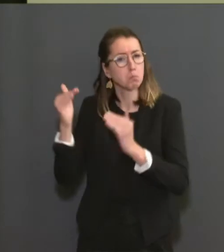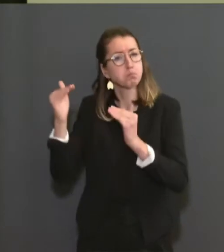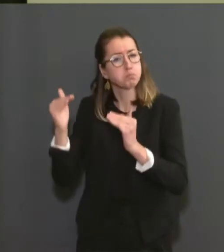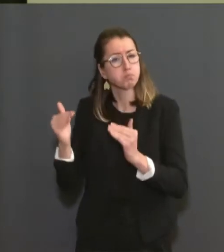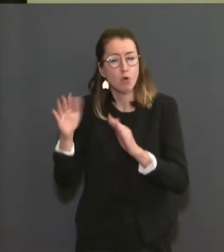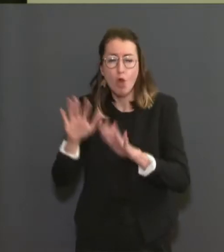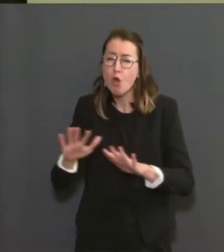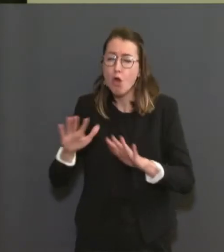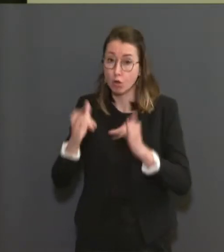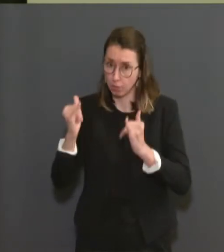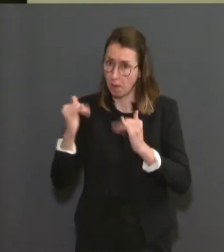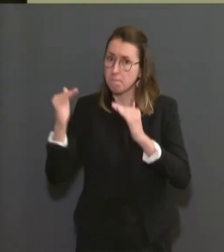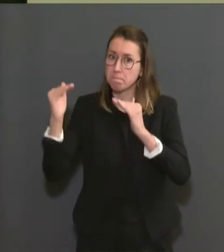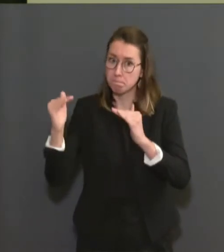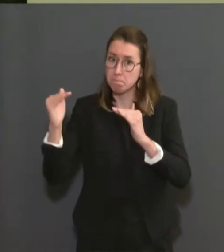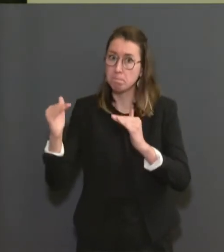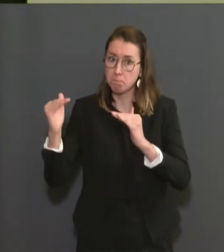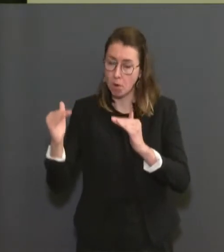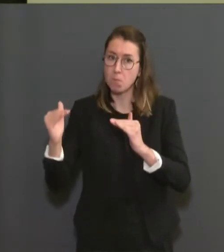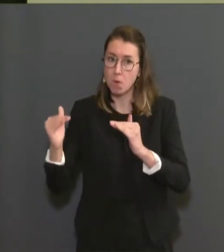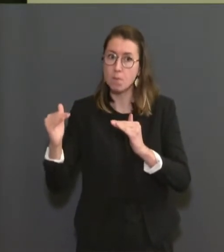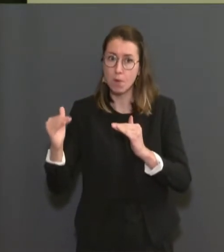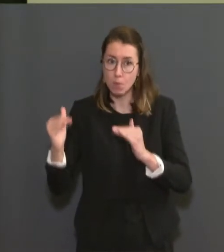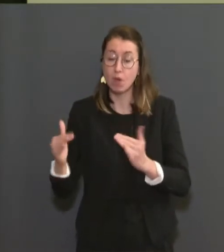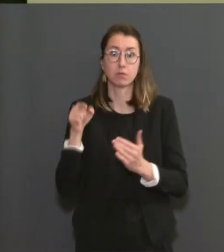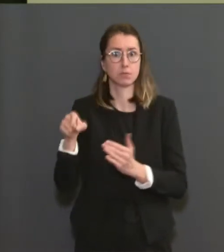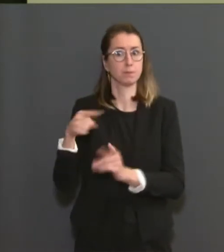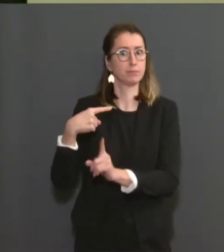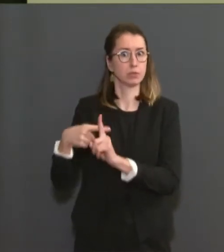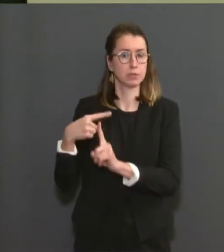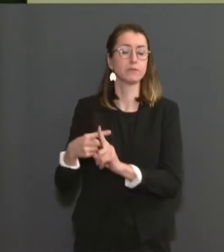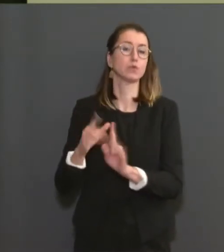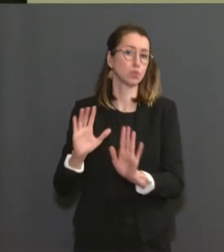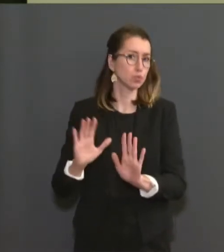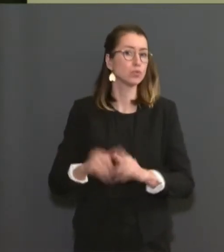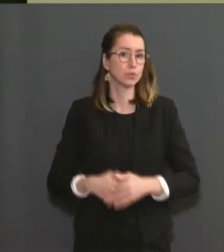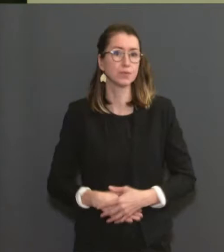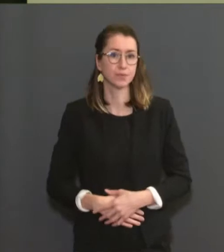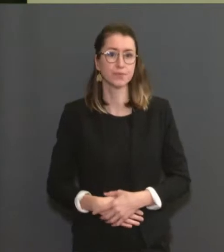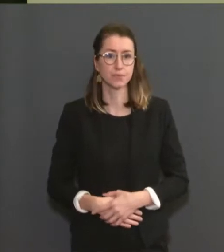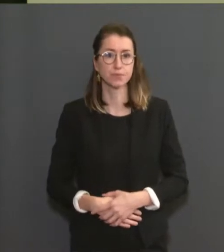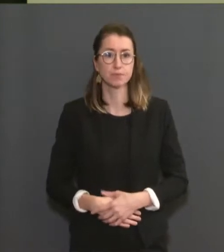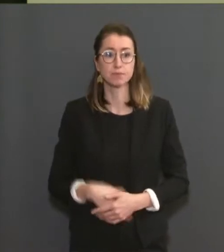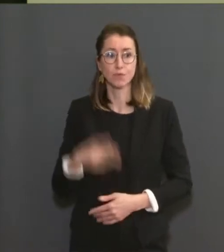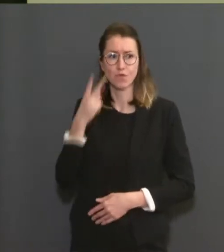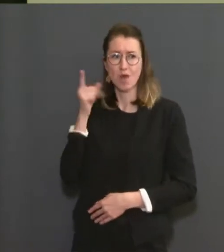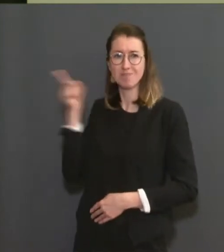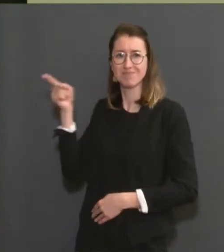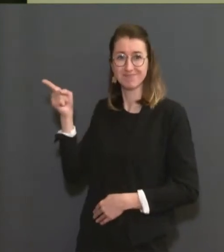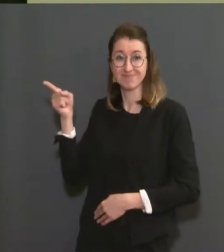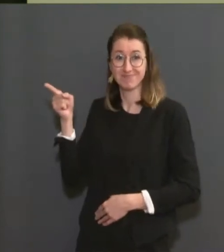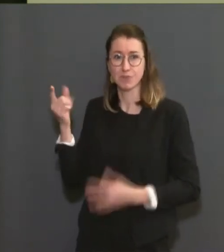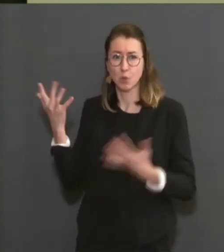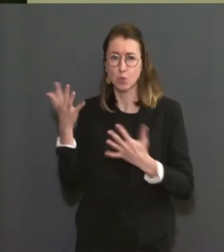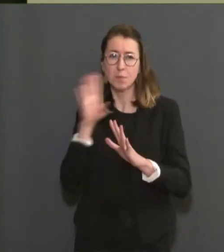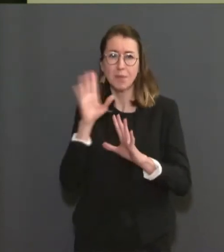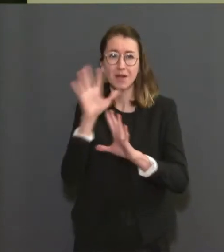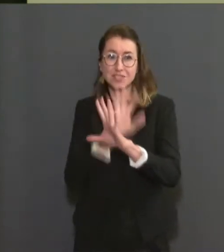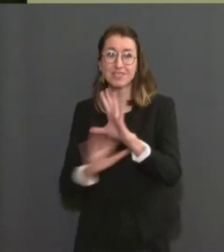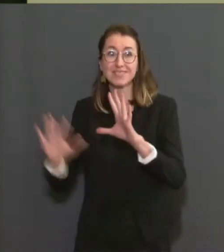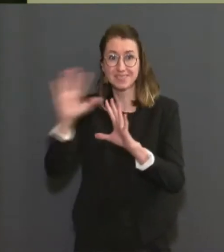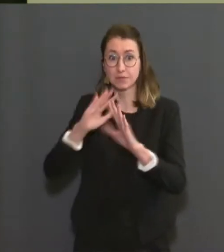favorable. Cette diminution est plus prononcée actuellement, on le voit sur la carte, dans la province du Hainaut et de Liège, avec